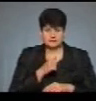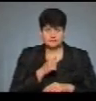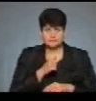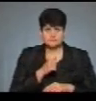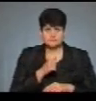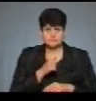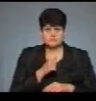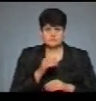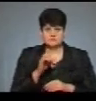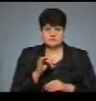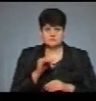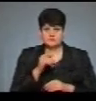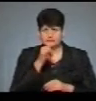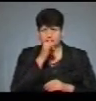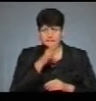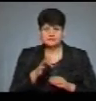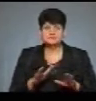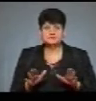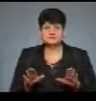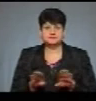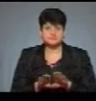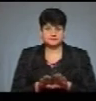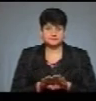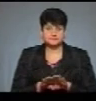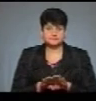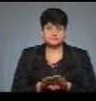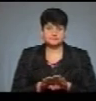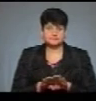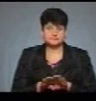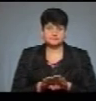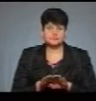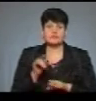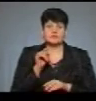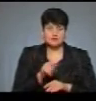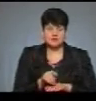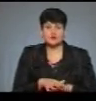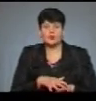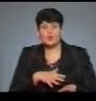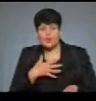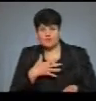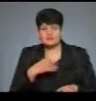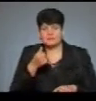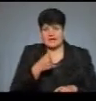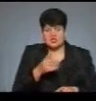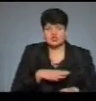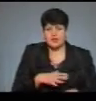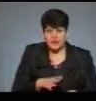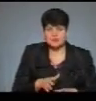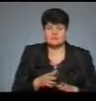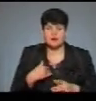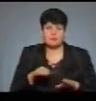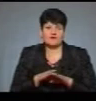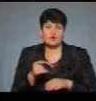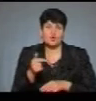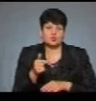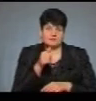оскільки січні ми не можемо порівнювати, бо тоді дуже така довша динаміка, треба рік більше чекати. Тому ми порівнюємо